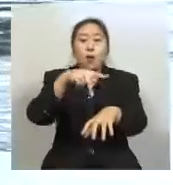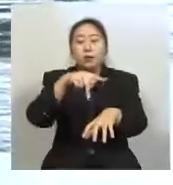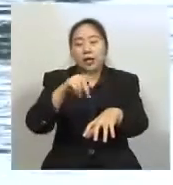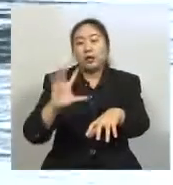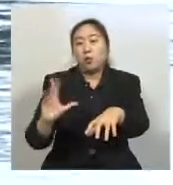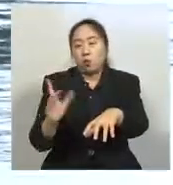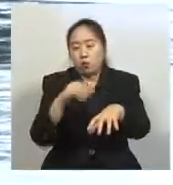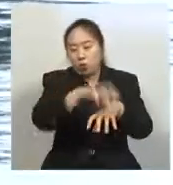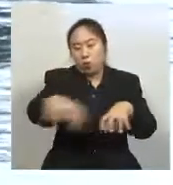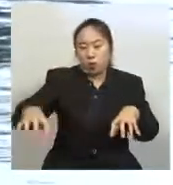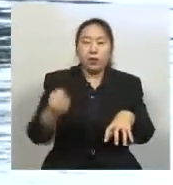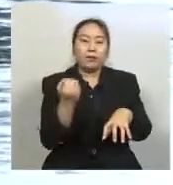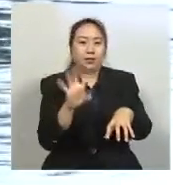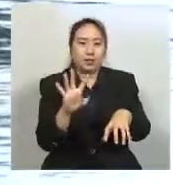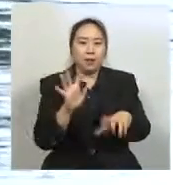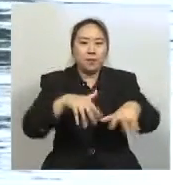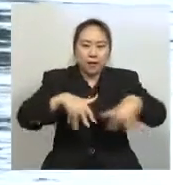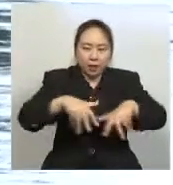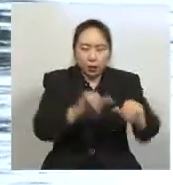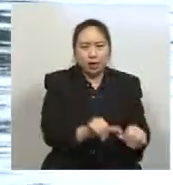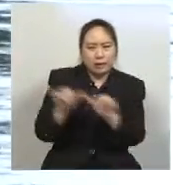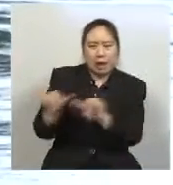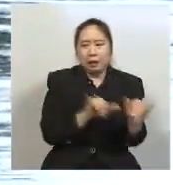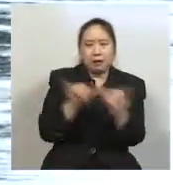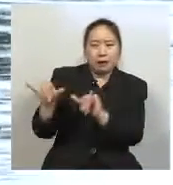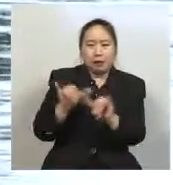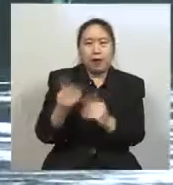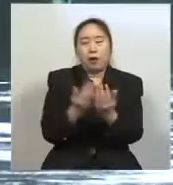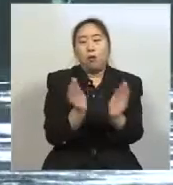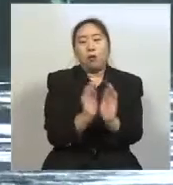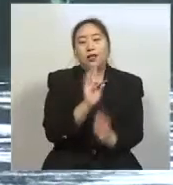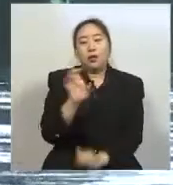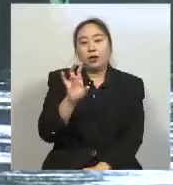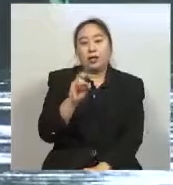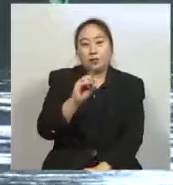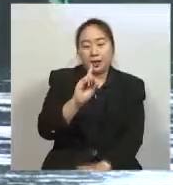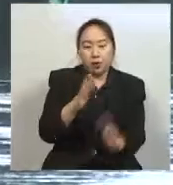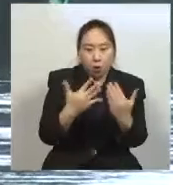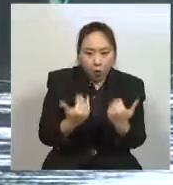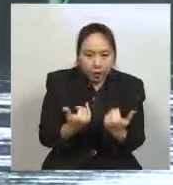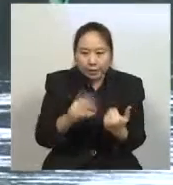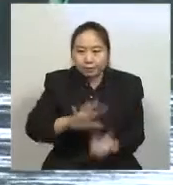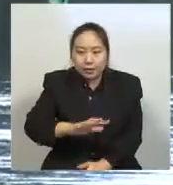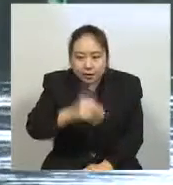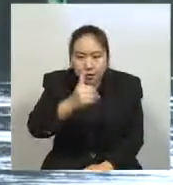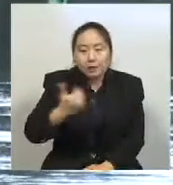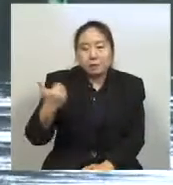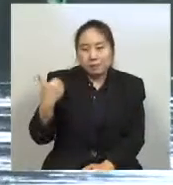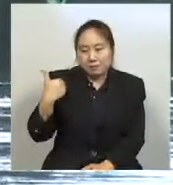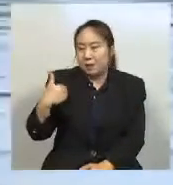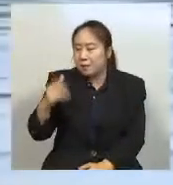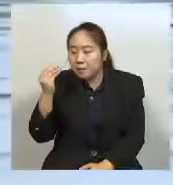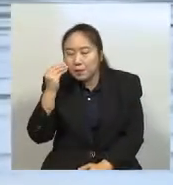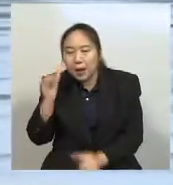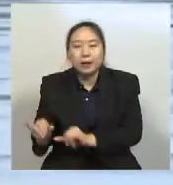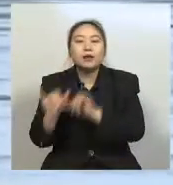งสิ้น14จุดมีผู้อพยพ771ครัวเรือนแต่ว่าสถานการณ์นั้นดีขึ้นผู้ประสบภัยบางส่วนก็ทยอย